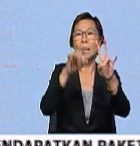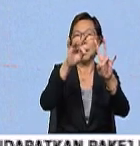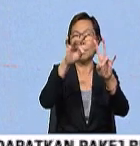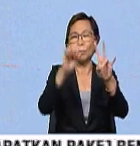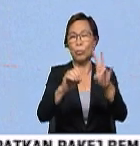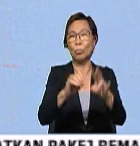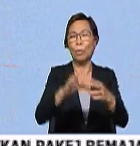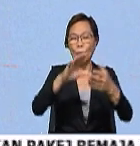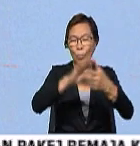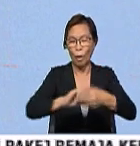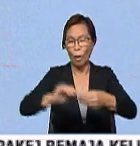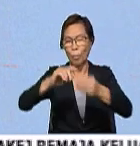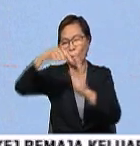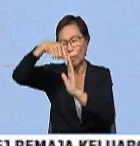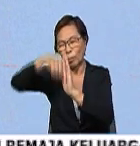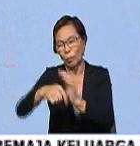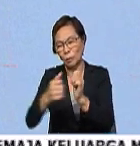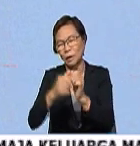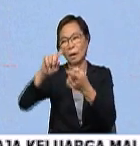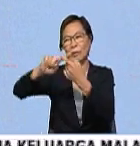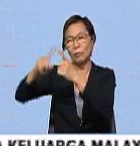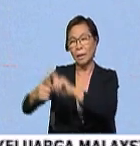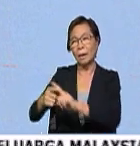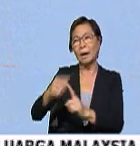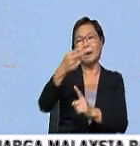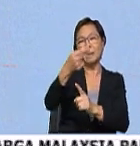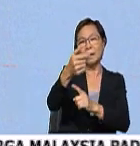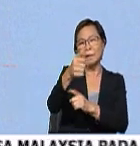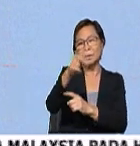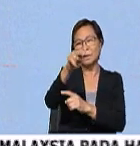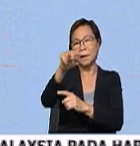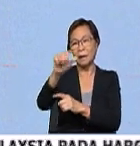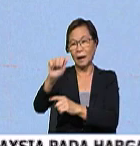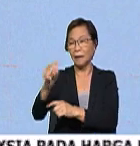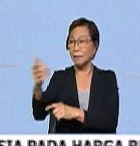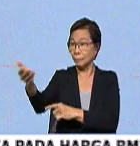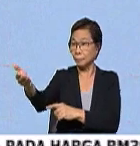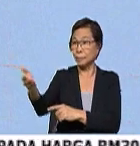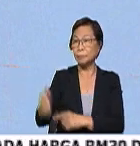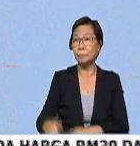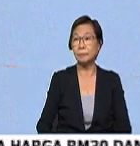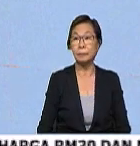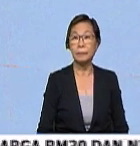bersama dengan rakan kita Hana Adli ini. Silakan Hana.